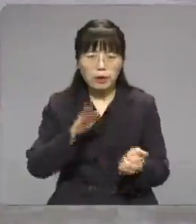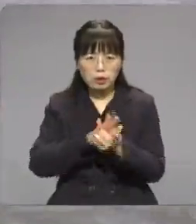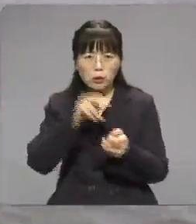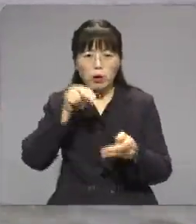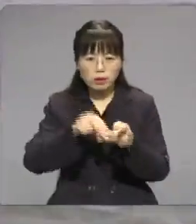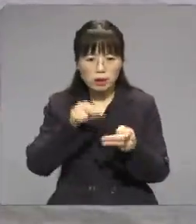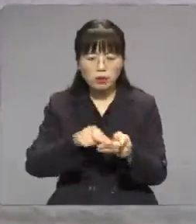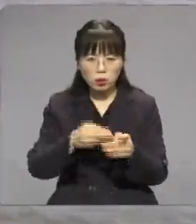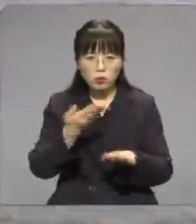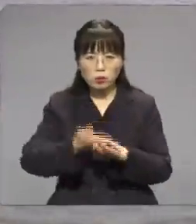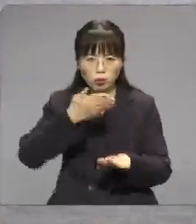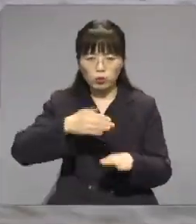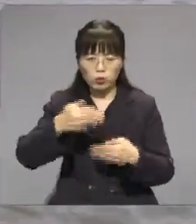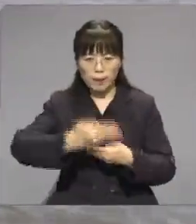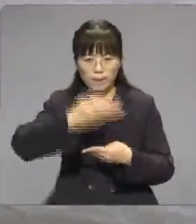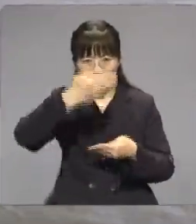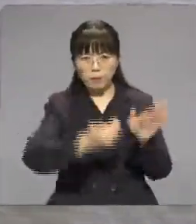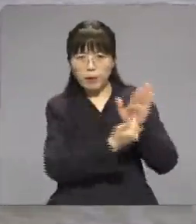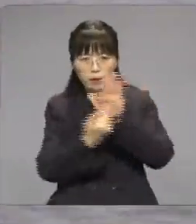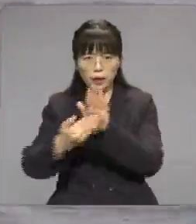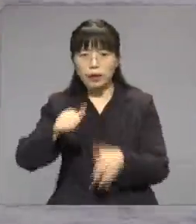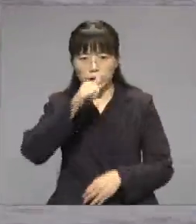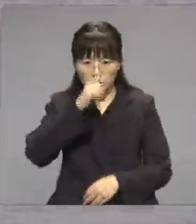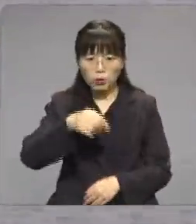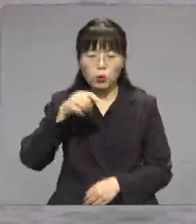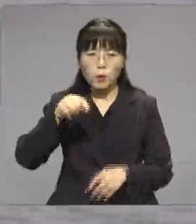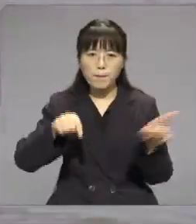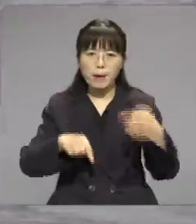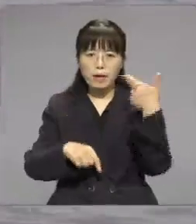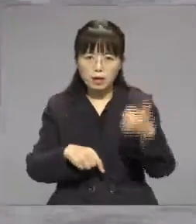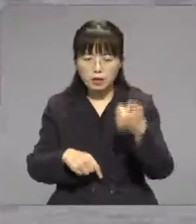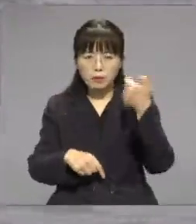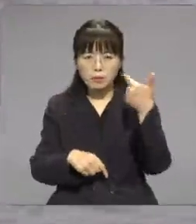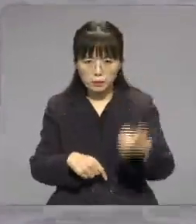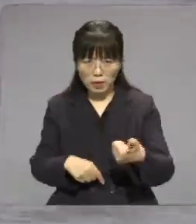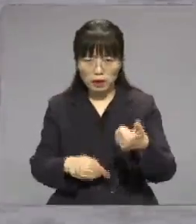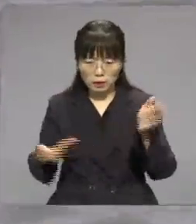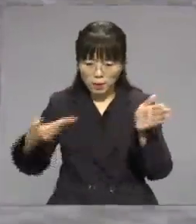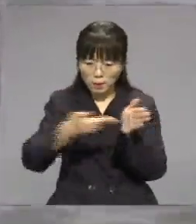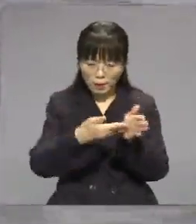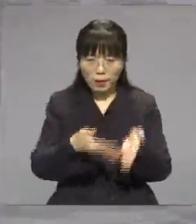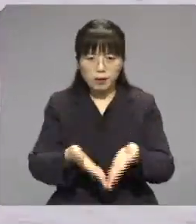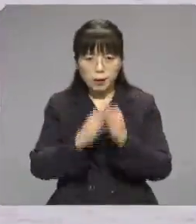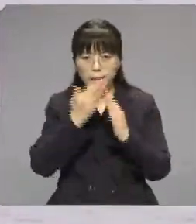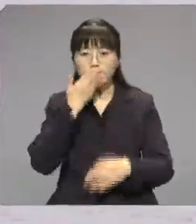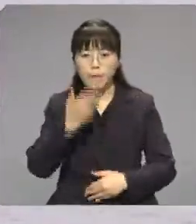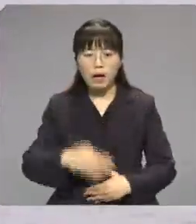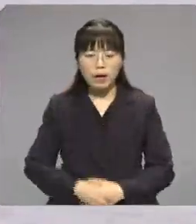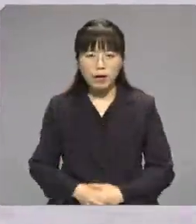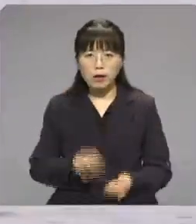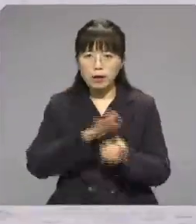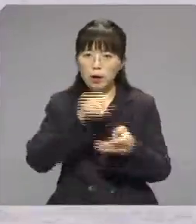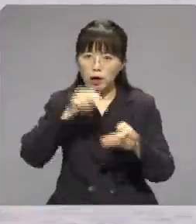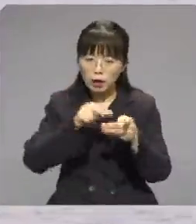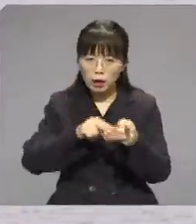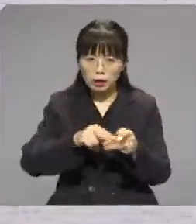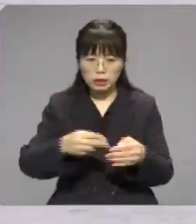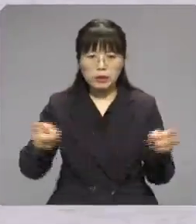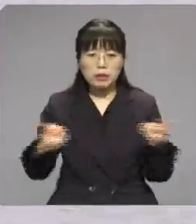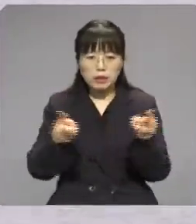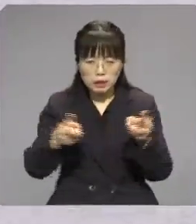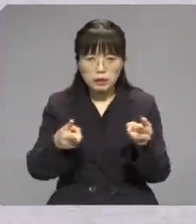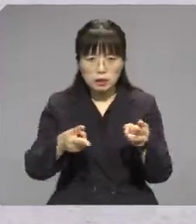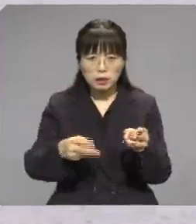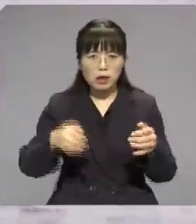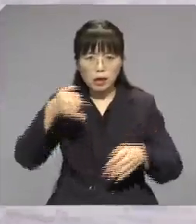지원센터와 부유식 방파제를 갖추고 있으며 155척의 선박을 정박할 수 있습니다. 지원센터는 2층 규모로